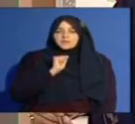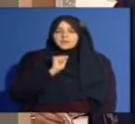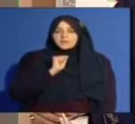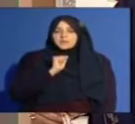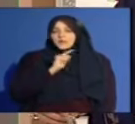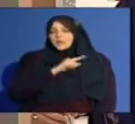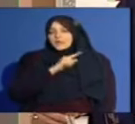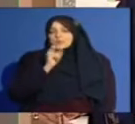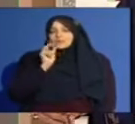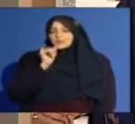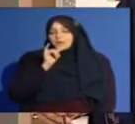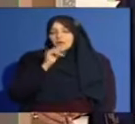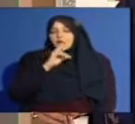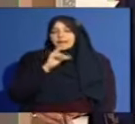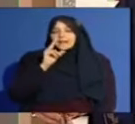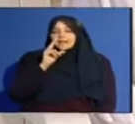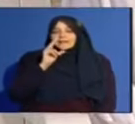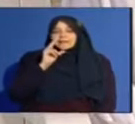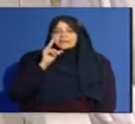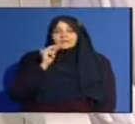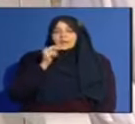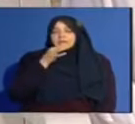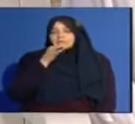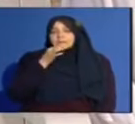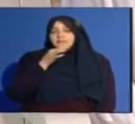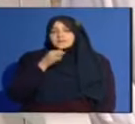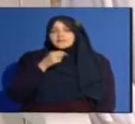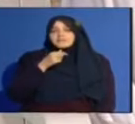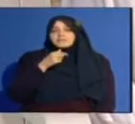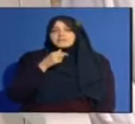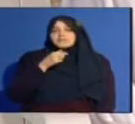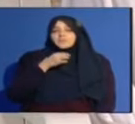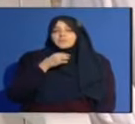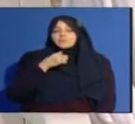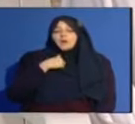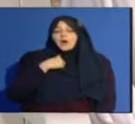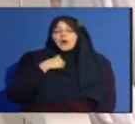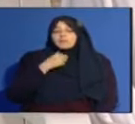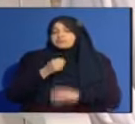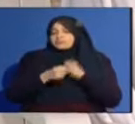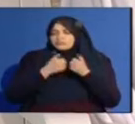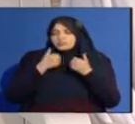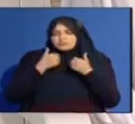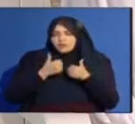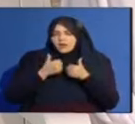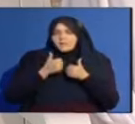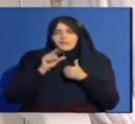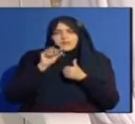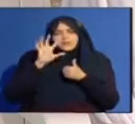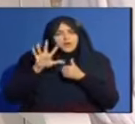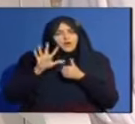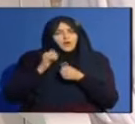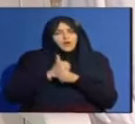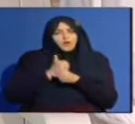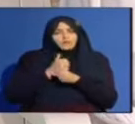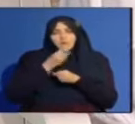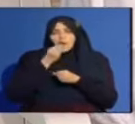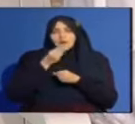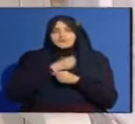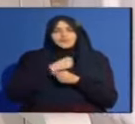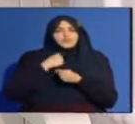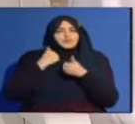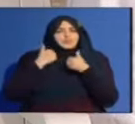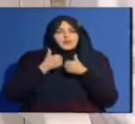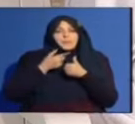سنة فقال لي والله غير لقيت وين أدفن كي نموت وكذا، قلت ما بك أنت بصحة جيدة، قال لي نعم ولكن